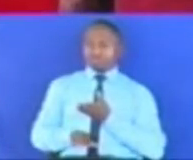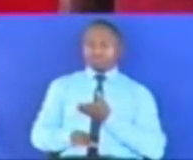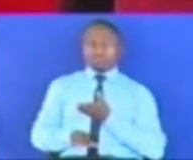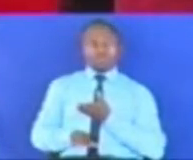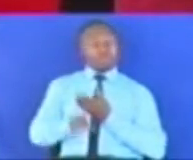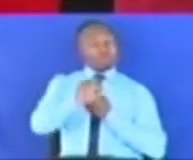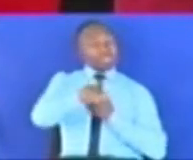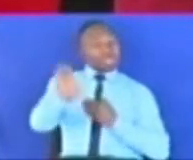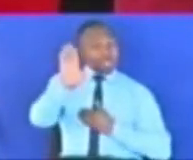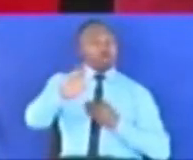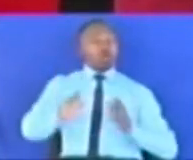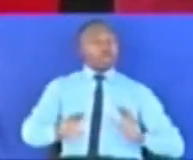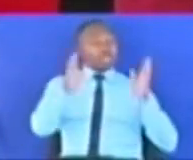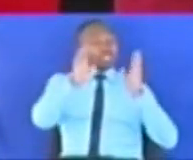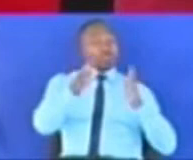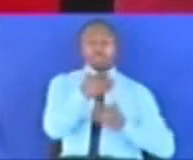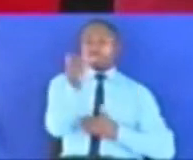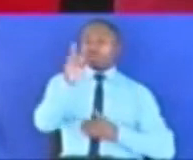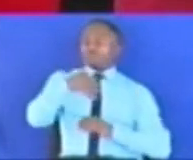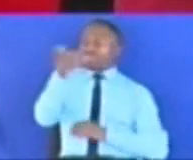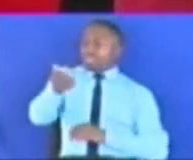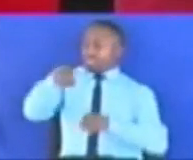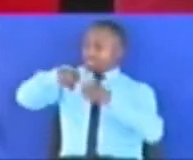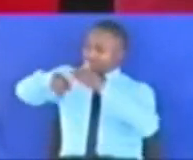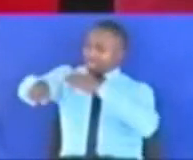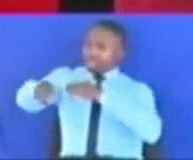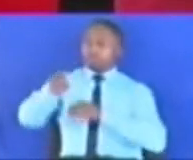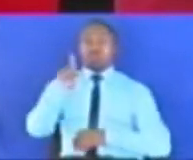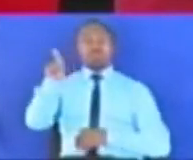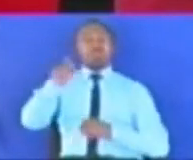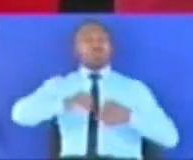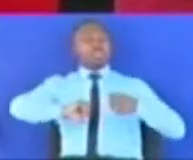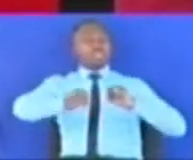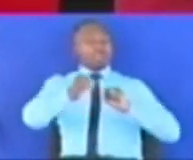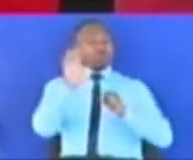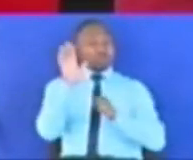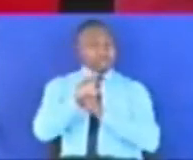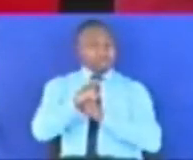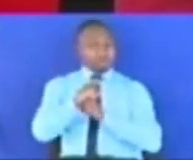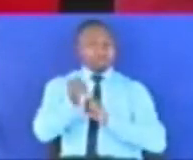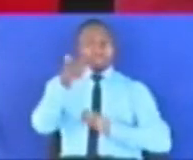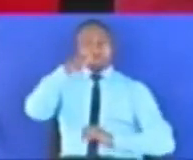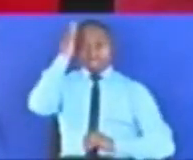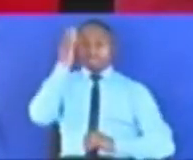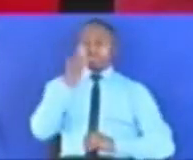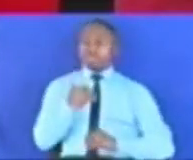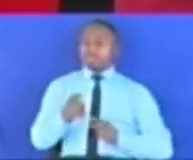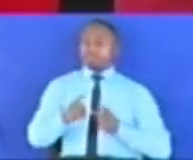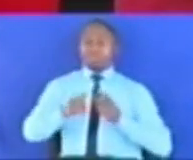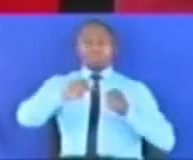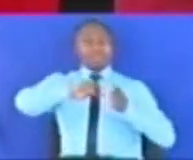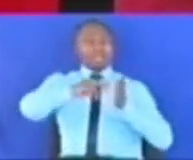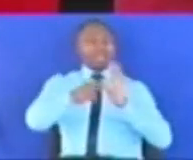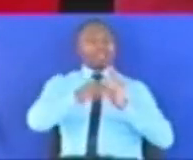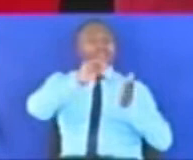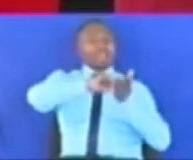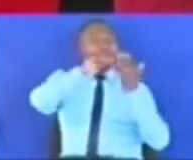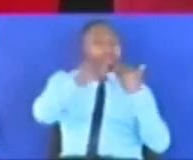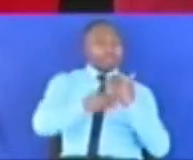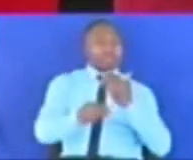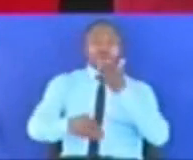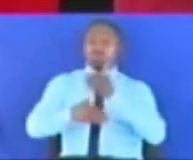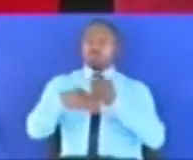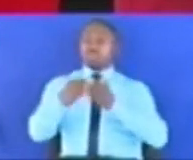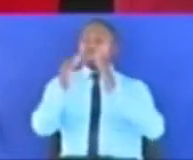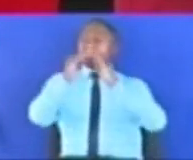wanayoishi wengine wapo vijijini, ambako ndiko kwenye changamoto nyingi. Serikali ina mkakati gani wa kujenga nyumba bora